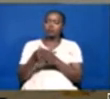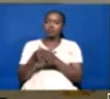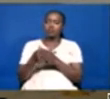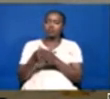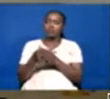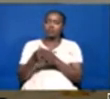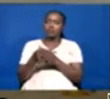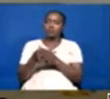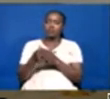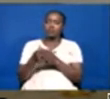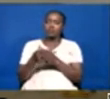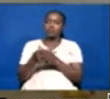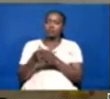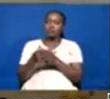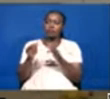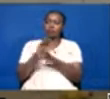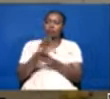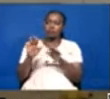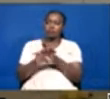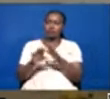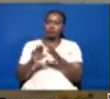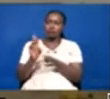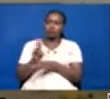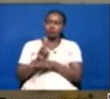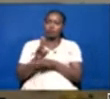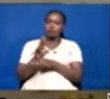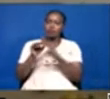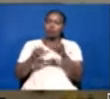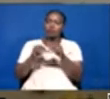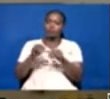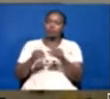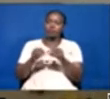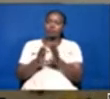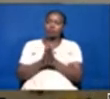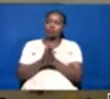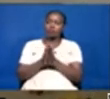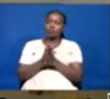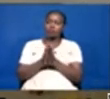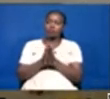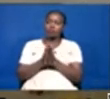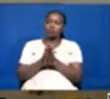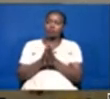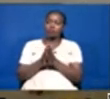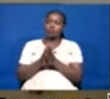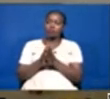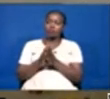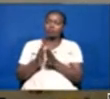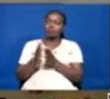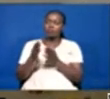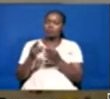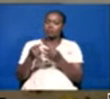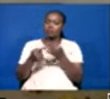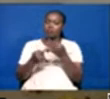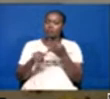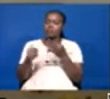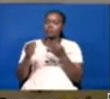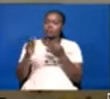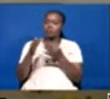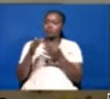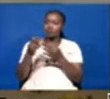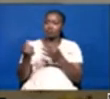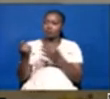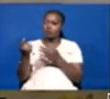zile vyombo vyao vya kupigia kura, na maeneo hayo ni kama eneo la Tif, eneo la Darfur, eneo la Banani na sehemu chache katika